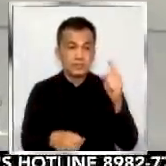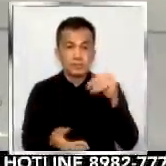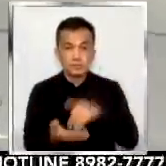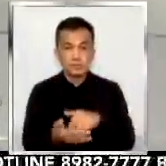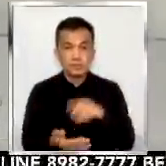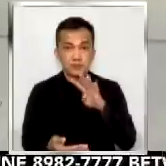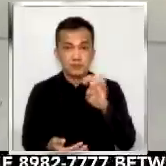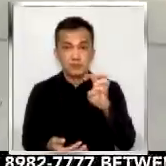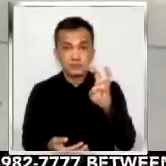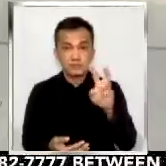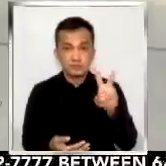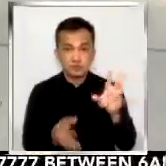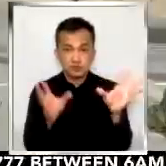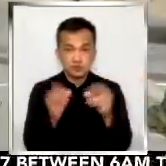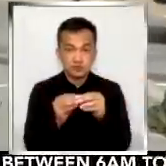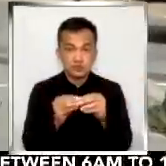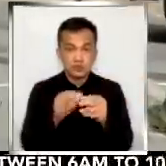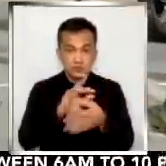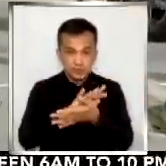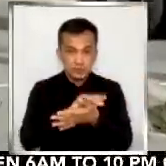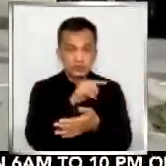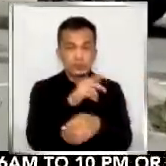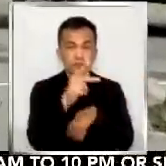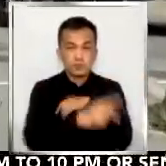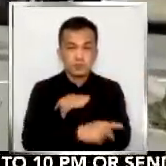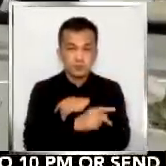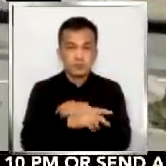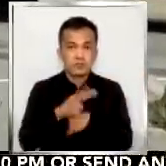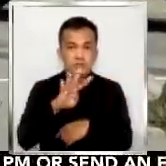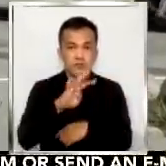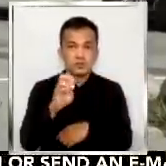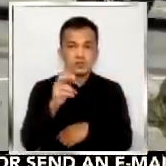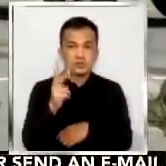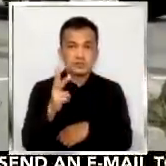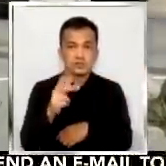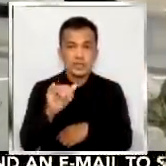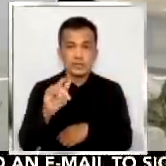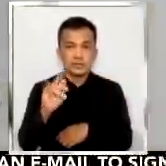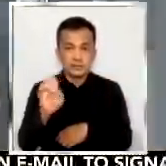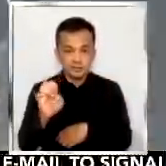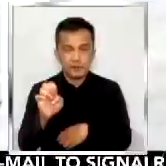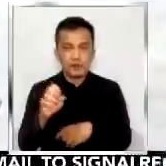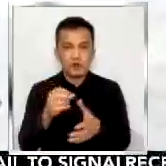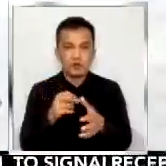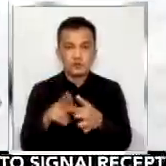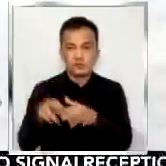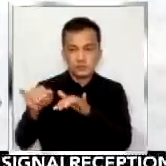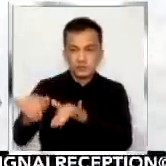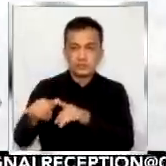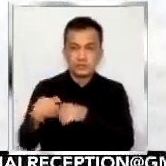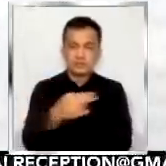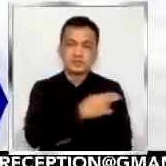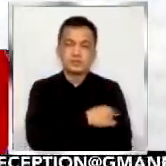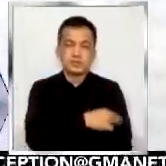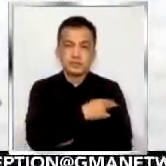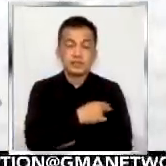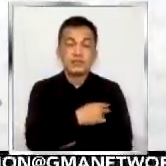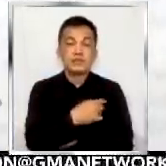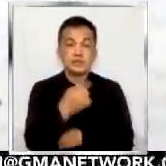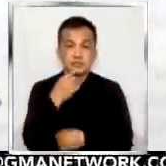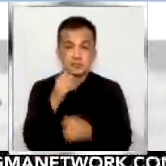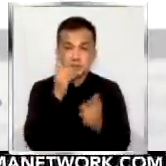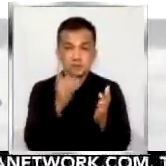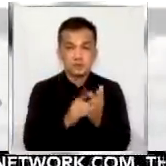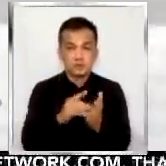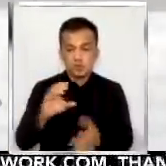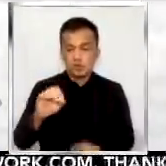11,462 ang total cases sa probinsya, 430 ang active o nagpapagaling pa. Base naman sa datos ng Octa Research